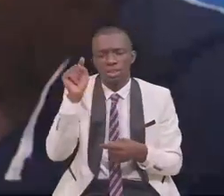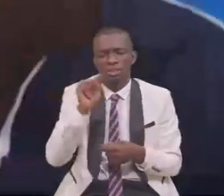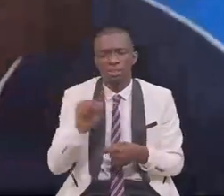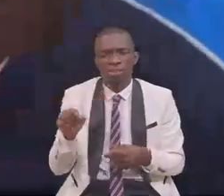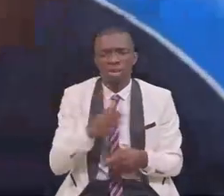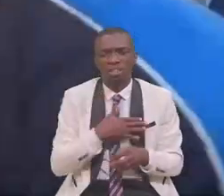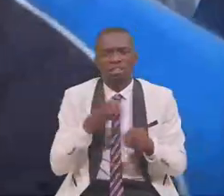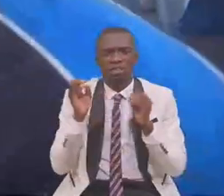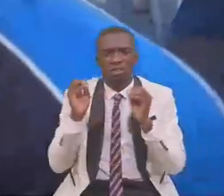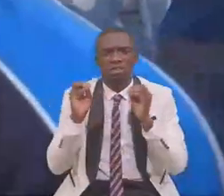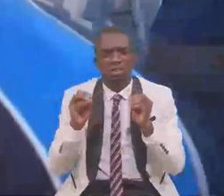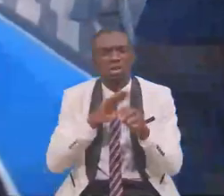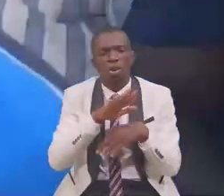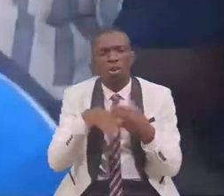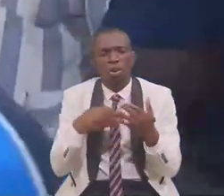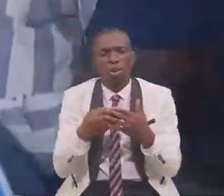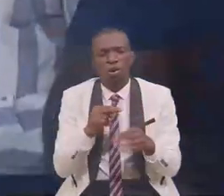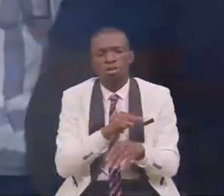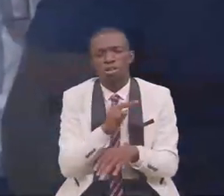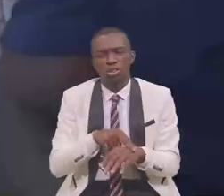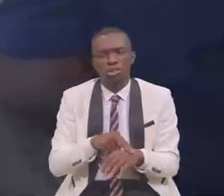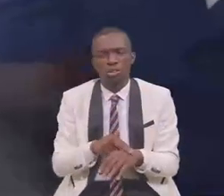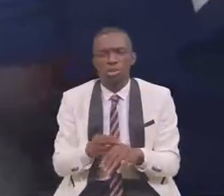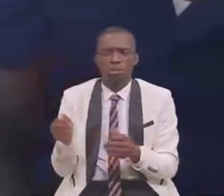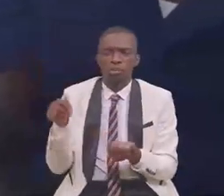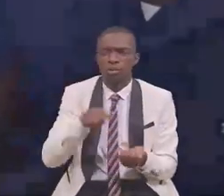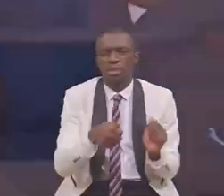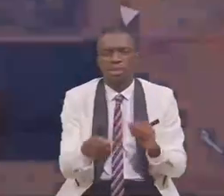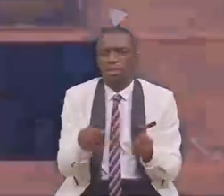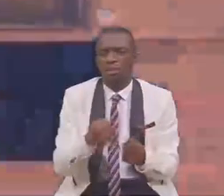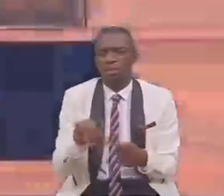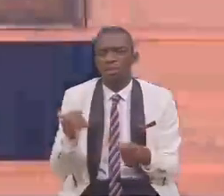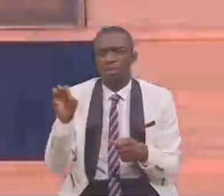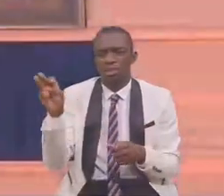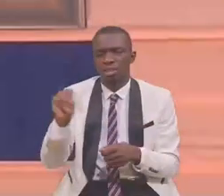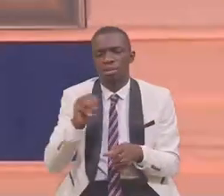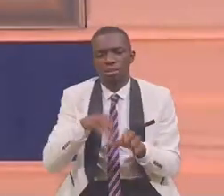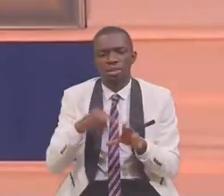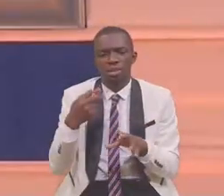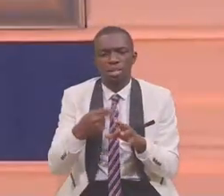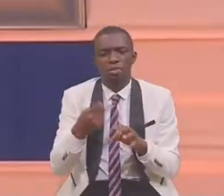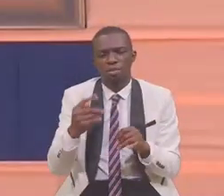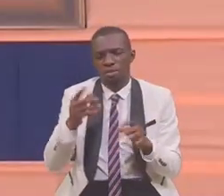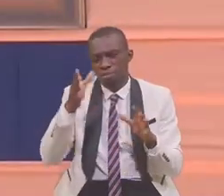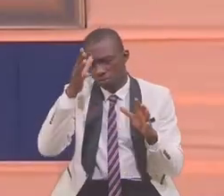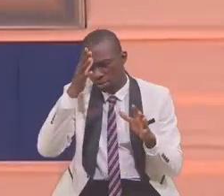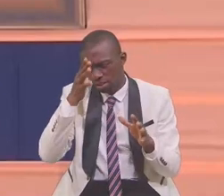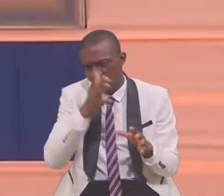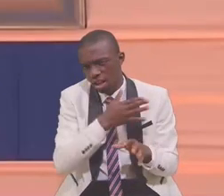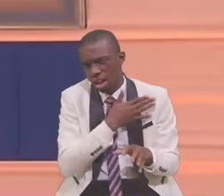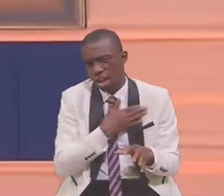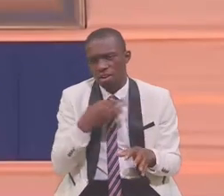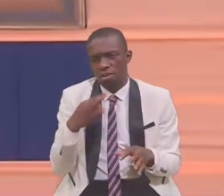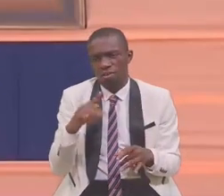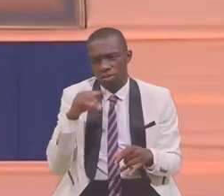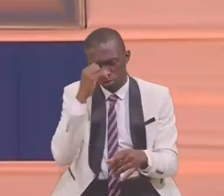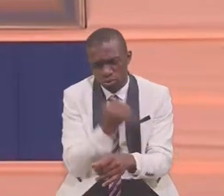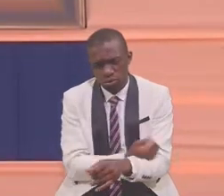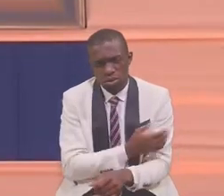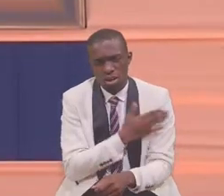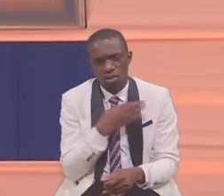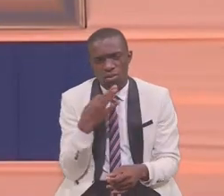des disciples, les baptisant au nom du Père, du Fils et du Saint-Esprit. Et enseignez-leur